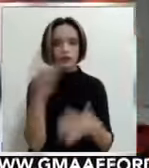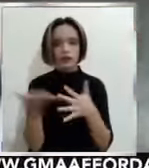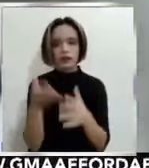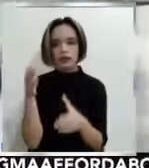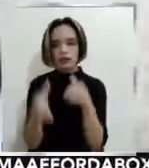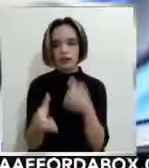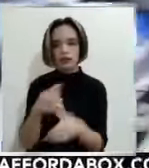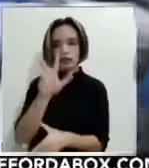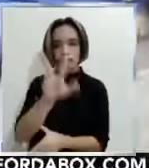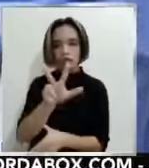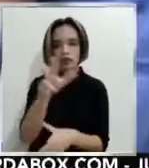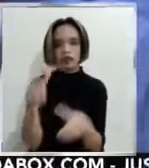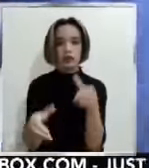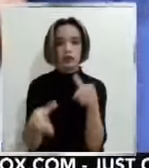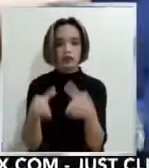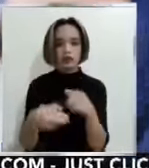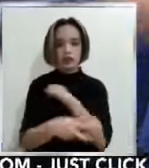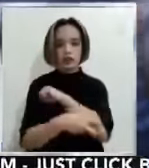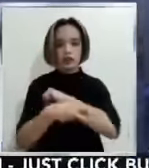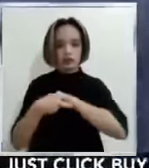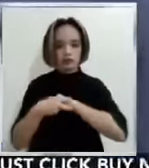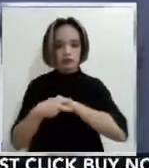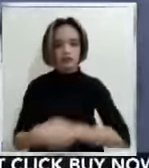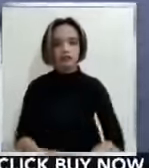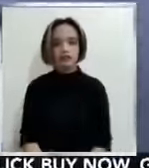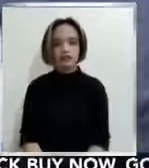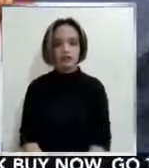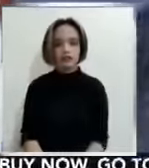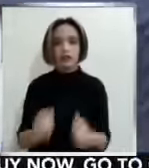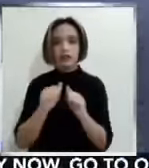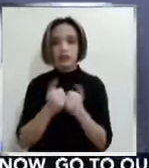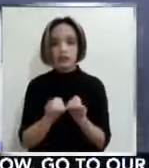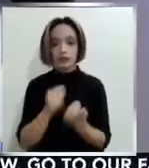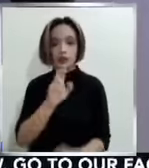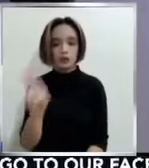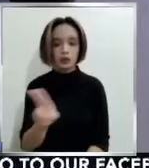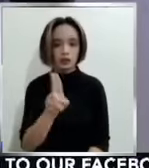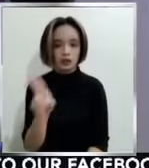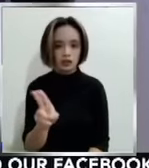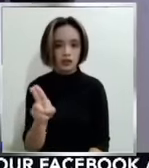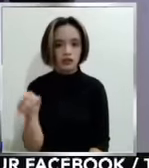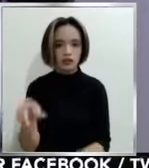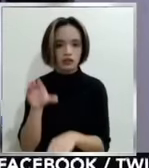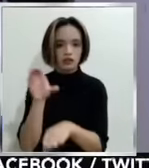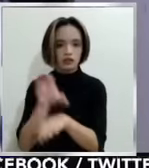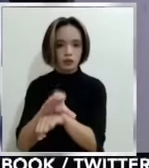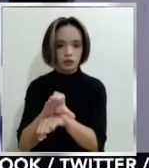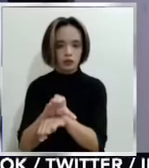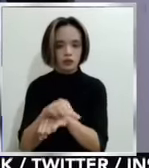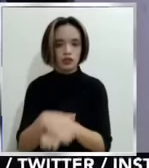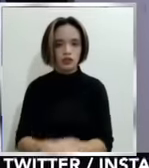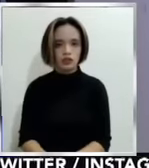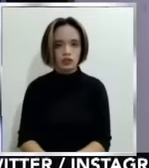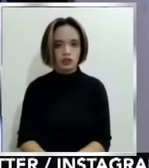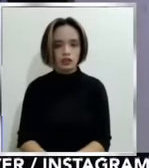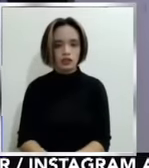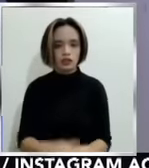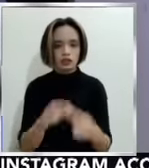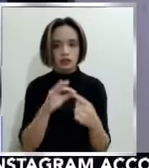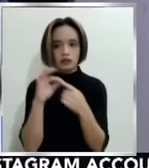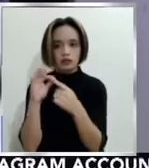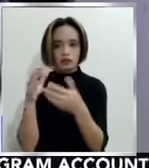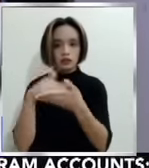of robbery by using force upon things. Lalong-lalo na sa ating mga estudyante na